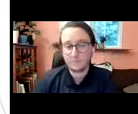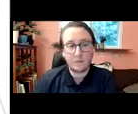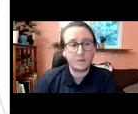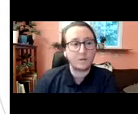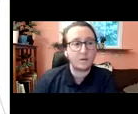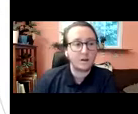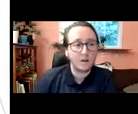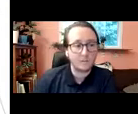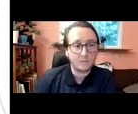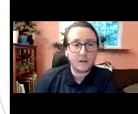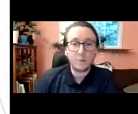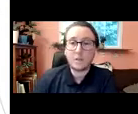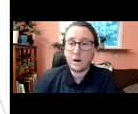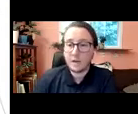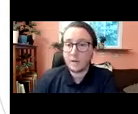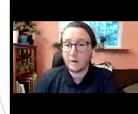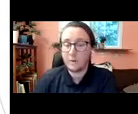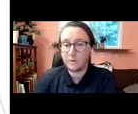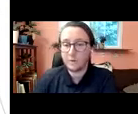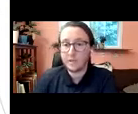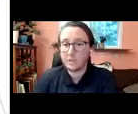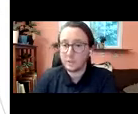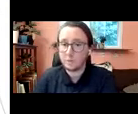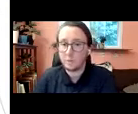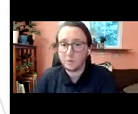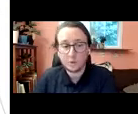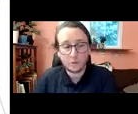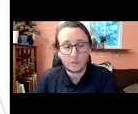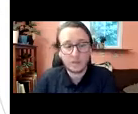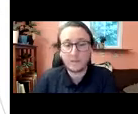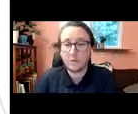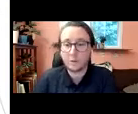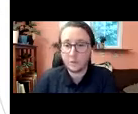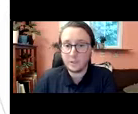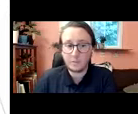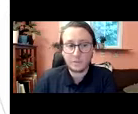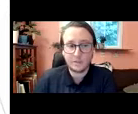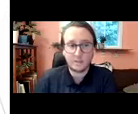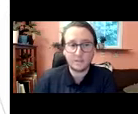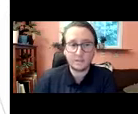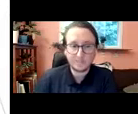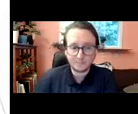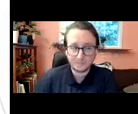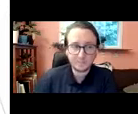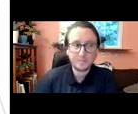donné une consultation informée et après cette consultation, il a obtenu toutes les informations nécessaires